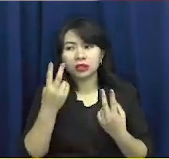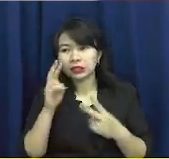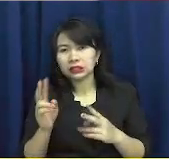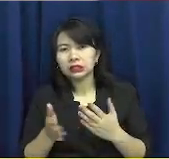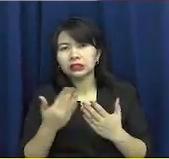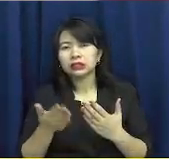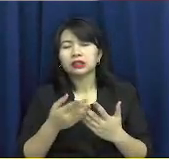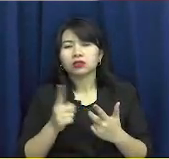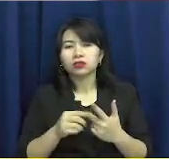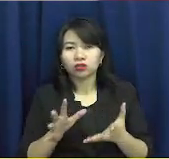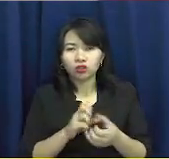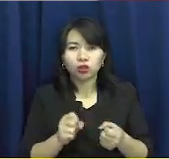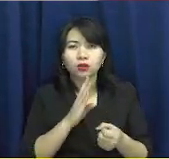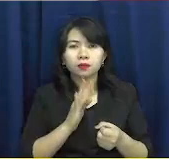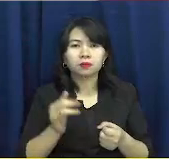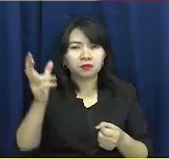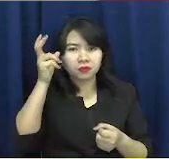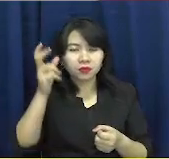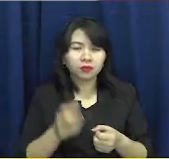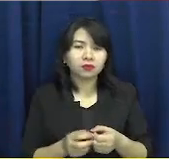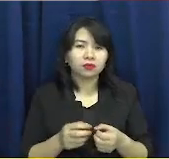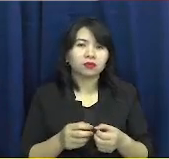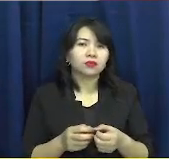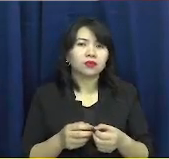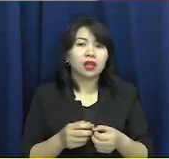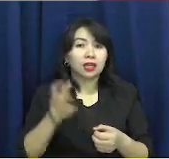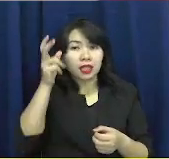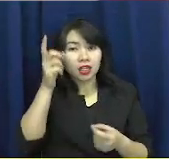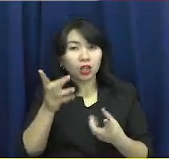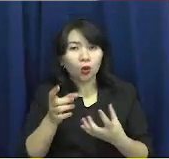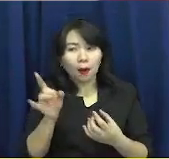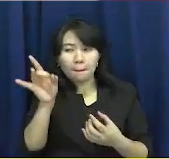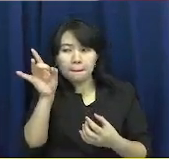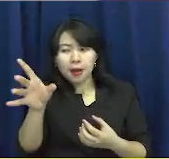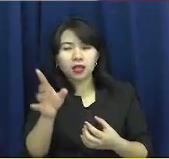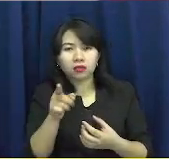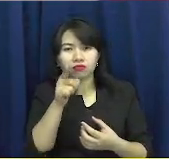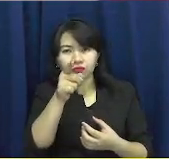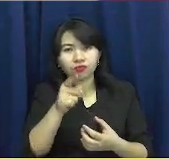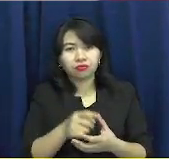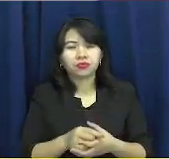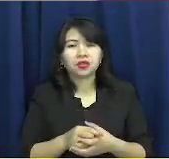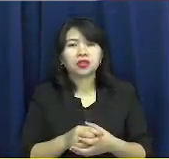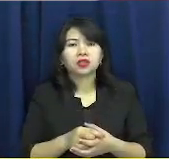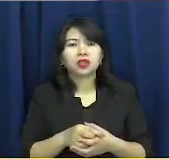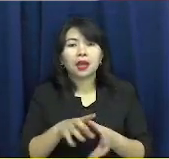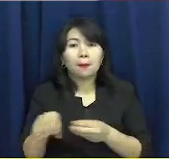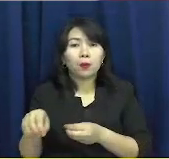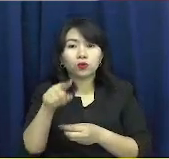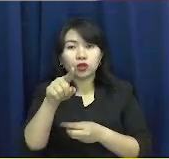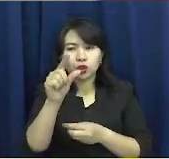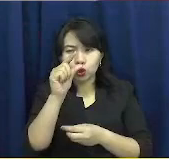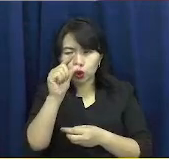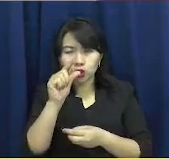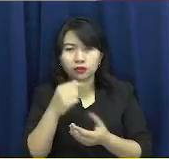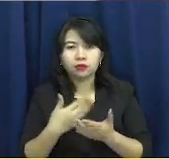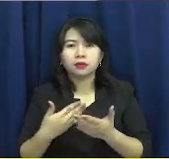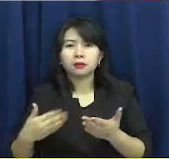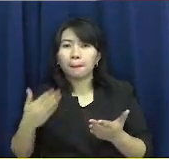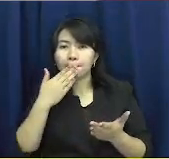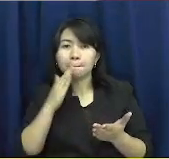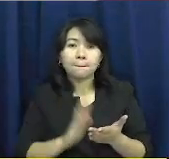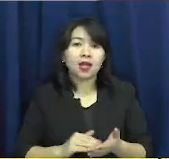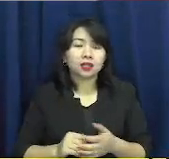din ang diablo, madali lang pumitik yung diablo. You see, pipitikan ka lang niya ng konting negatibong bagay, pag in-entertain mo yan, wala